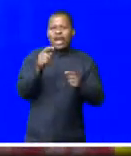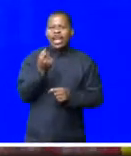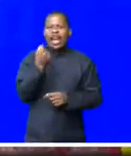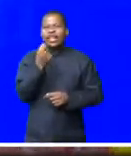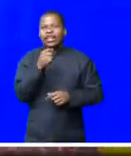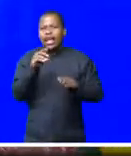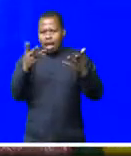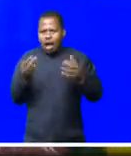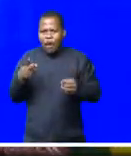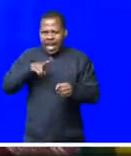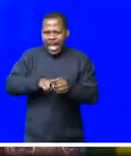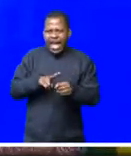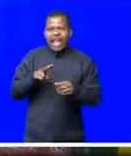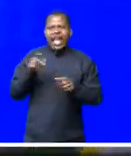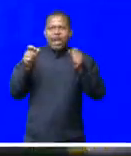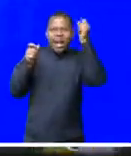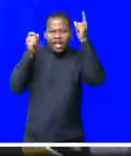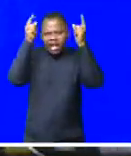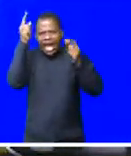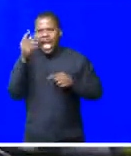lokwanele kubala lokumbalwa.